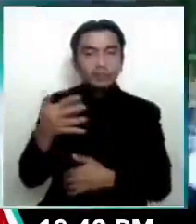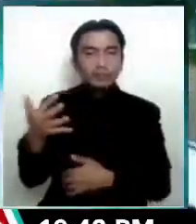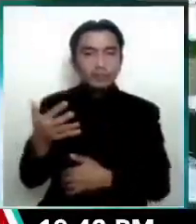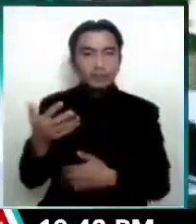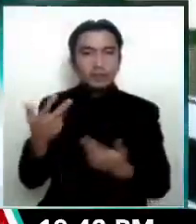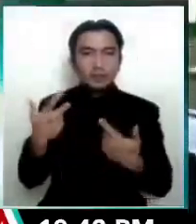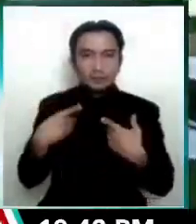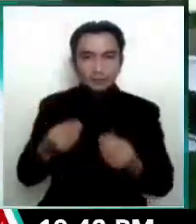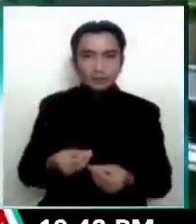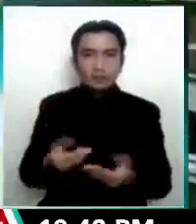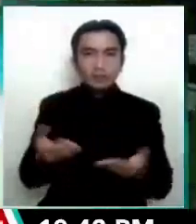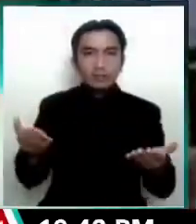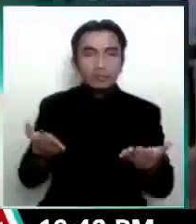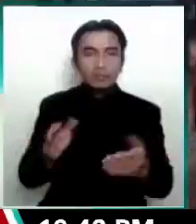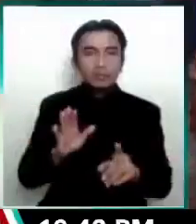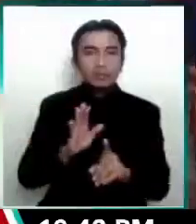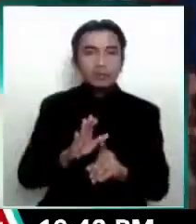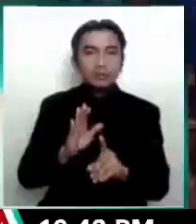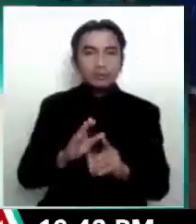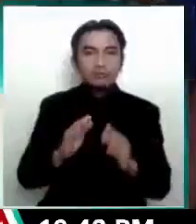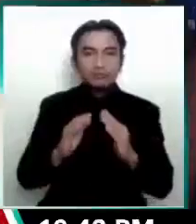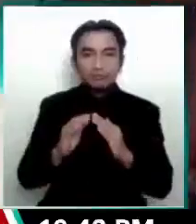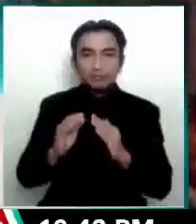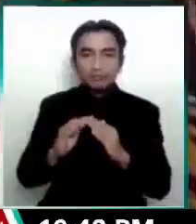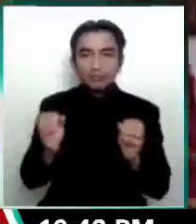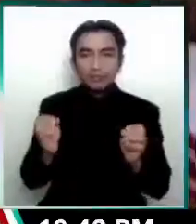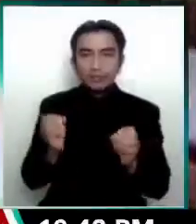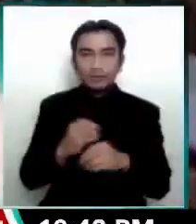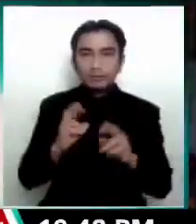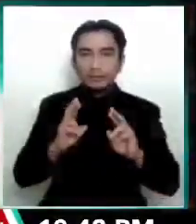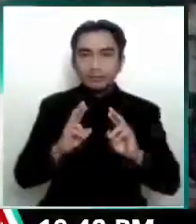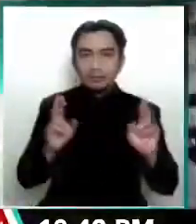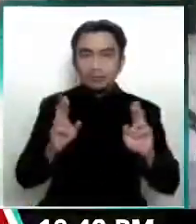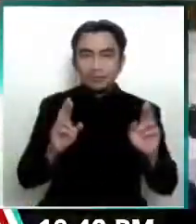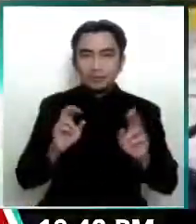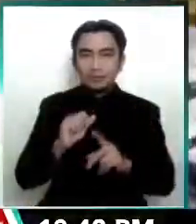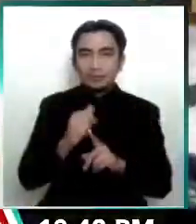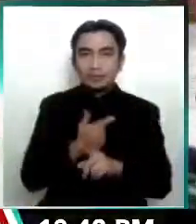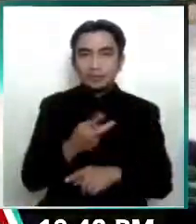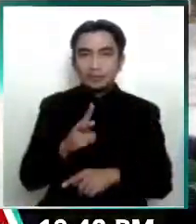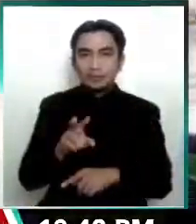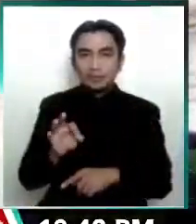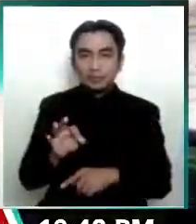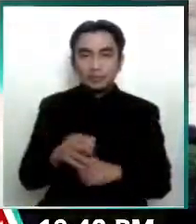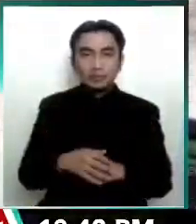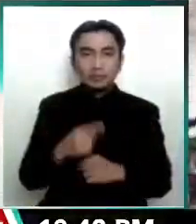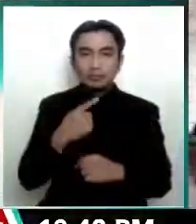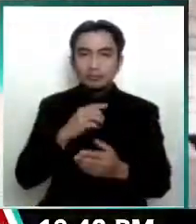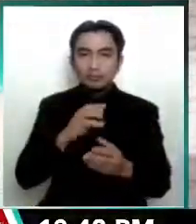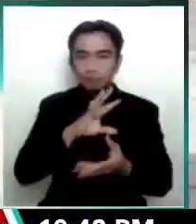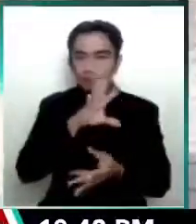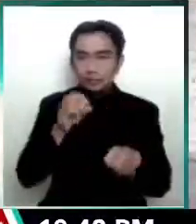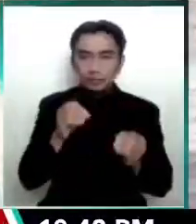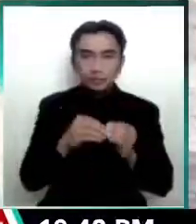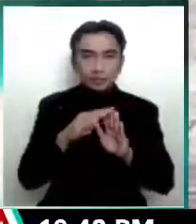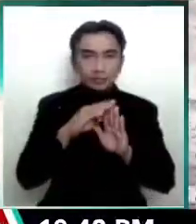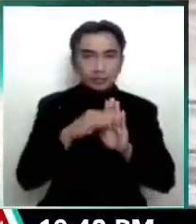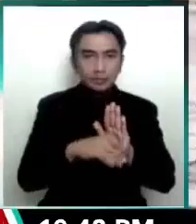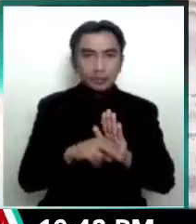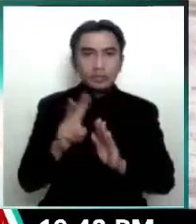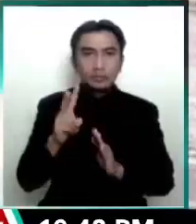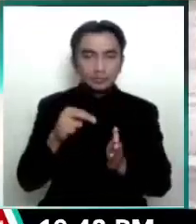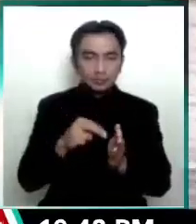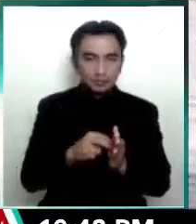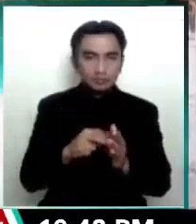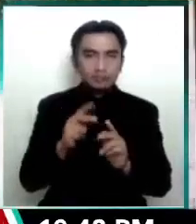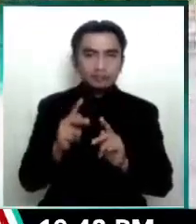Health Office bilang paghahanda sa pasukan sa August 29. Sa kanilang datos, mahigit 2,000 na ang kaso ng dengue